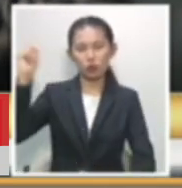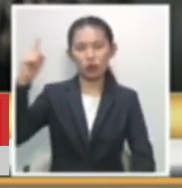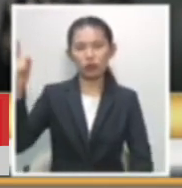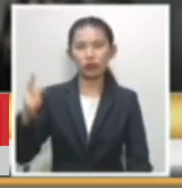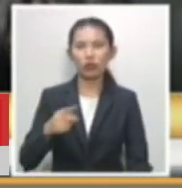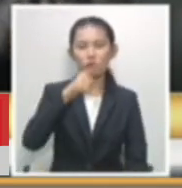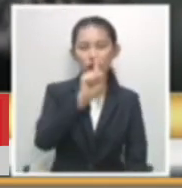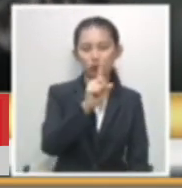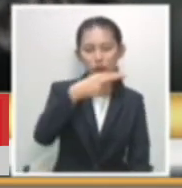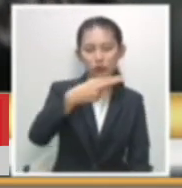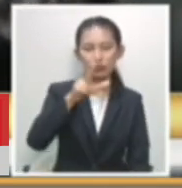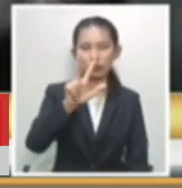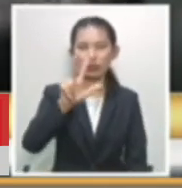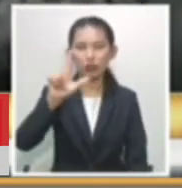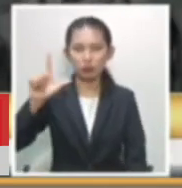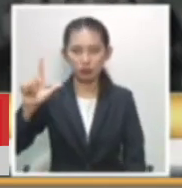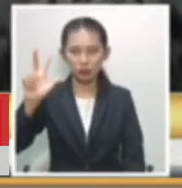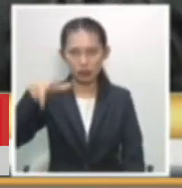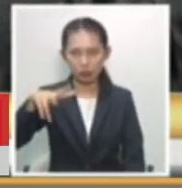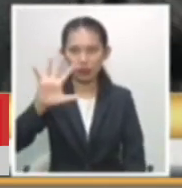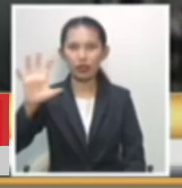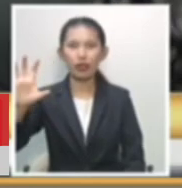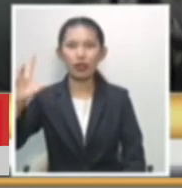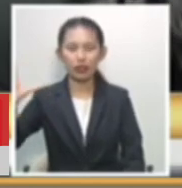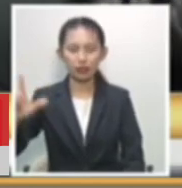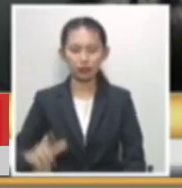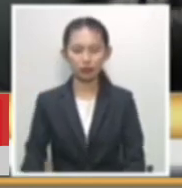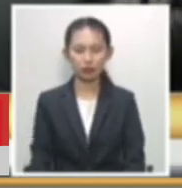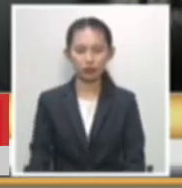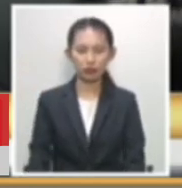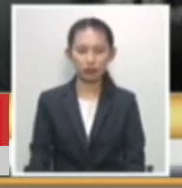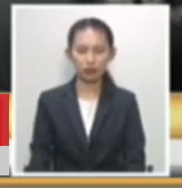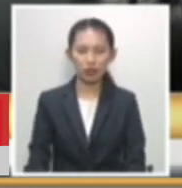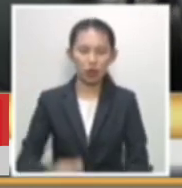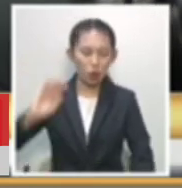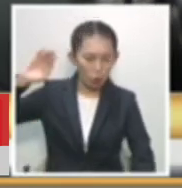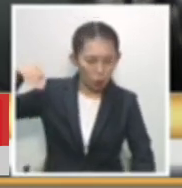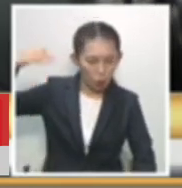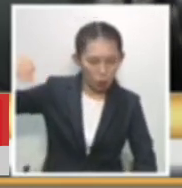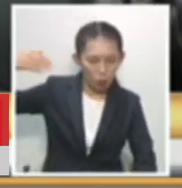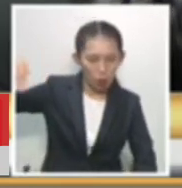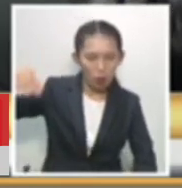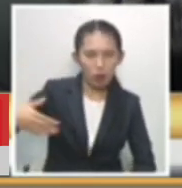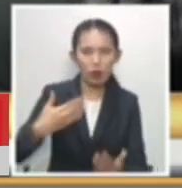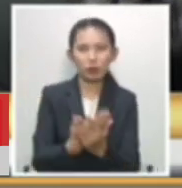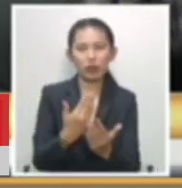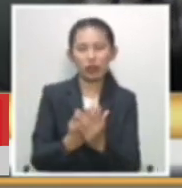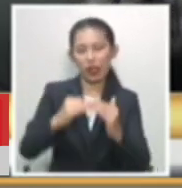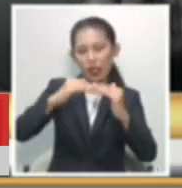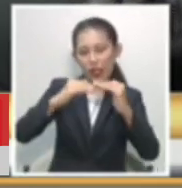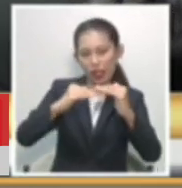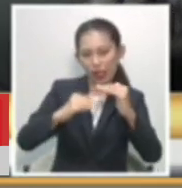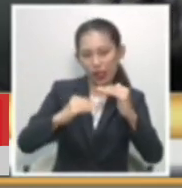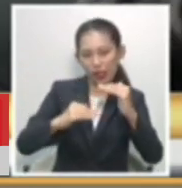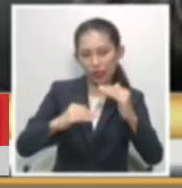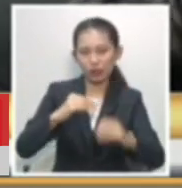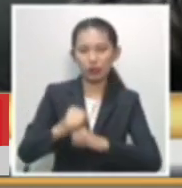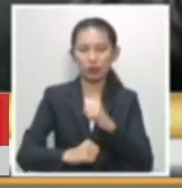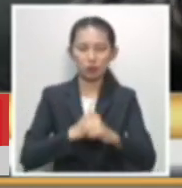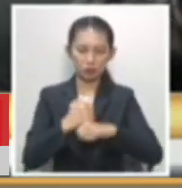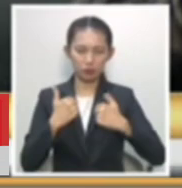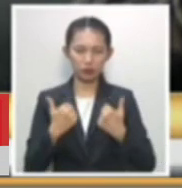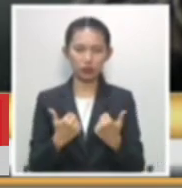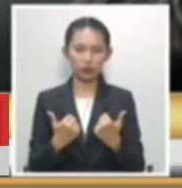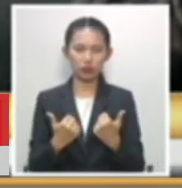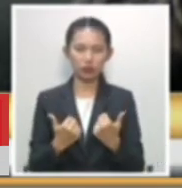5ปีงบประมาณการท่องเที่ยวถูกตัดออกทุกปีทุกปีลดลงจนมากระทั่งปีนี้ลดลงเหลือ